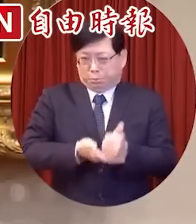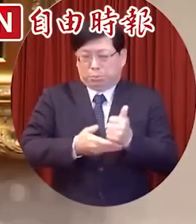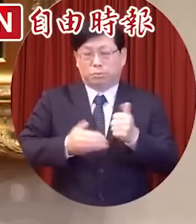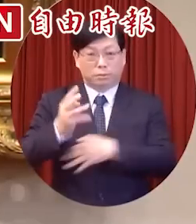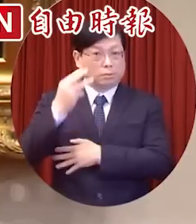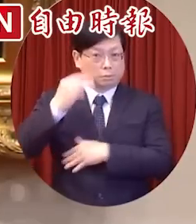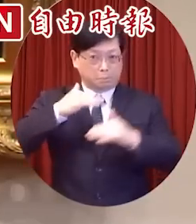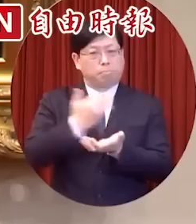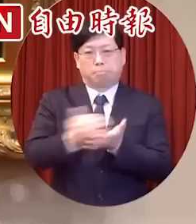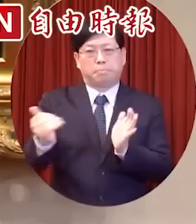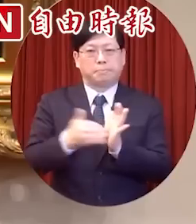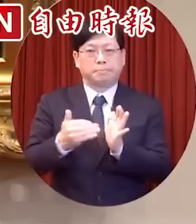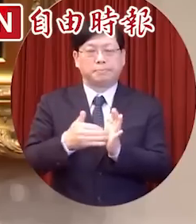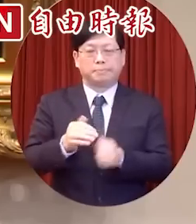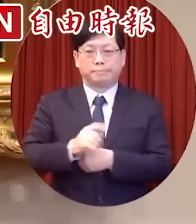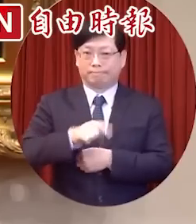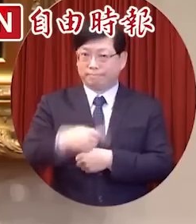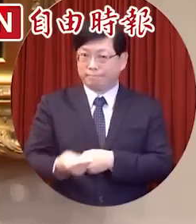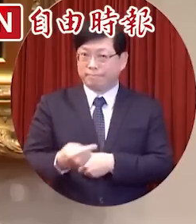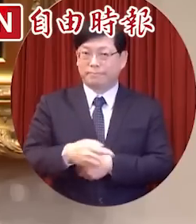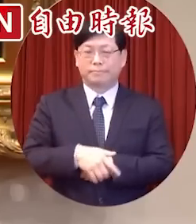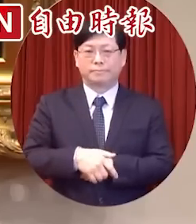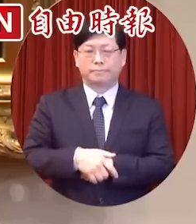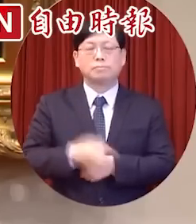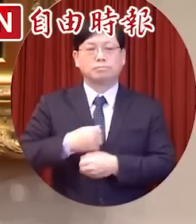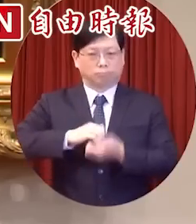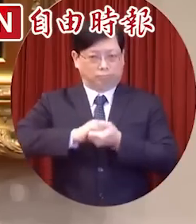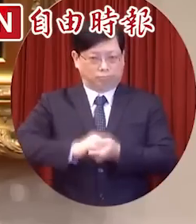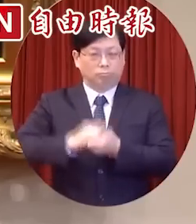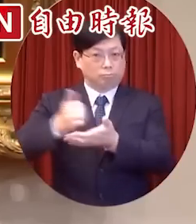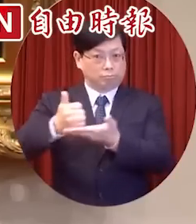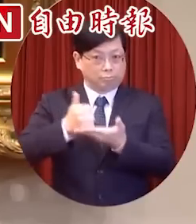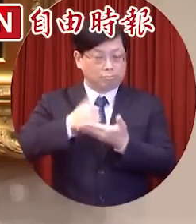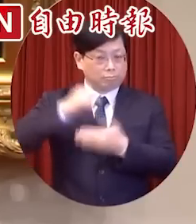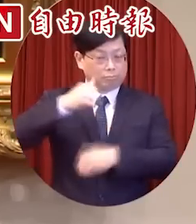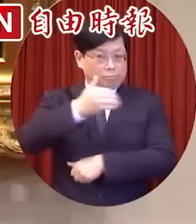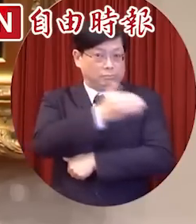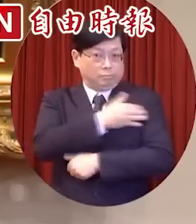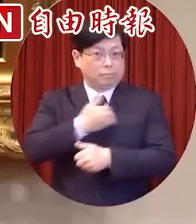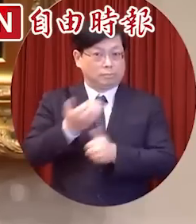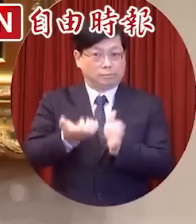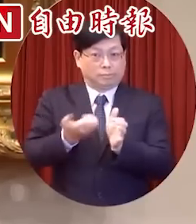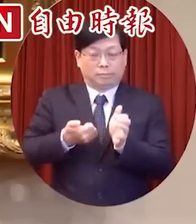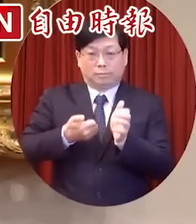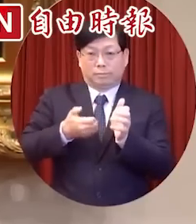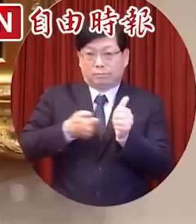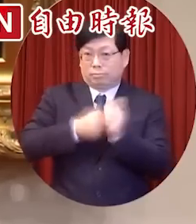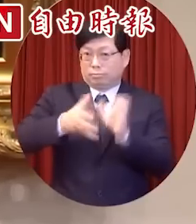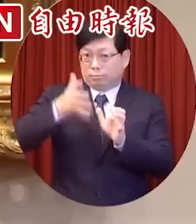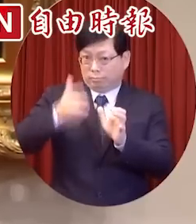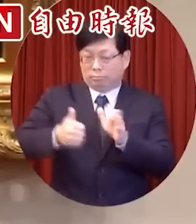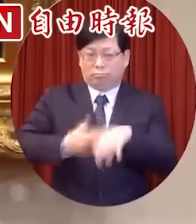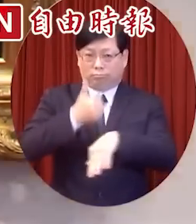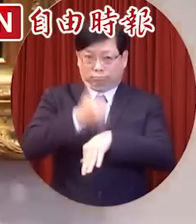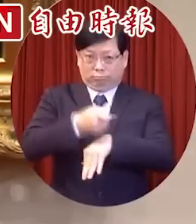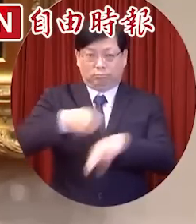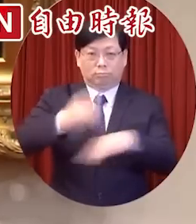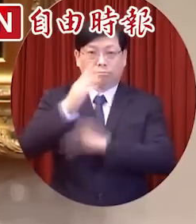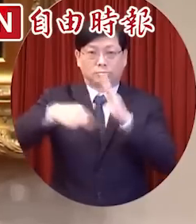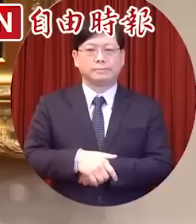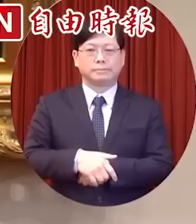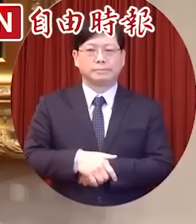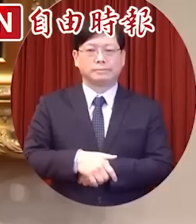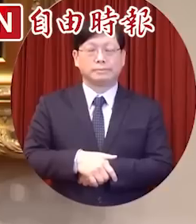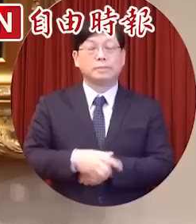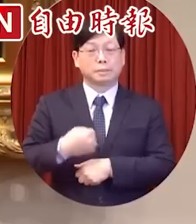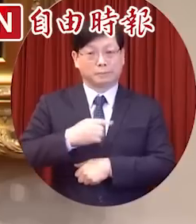治前辈的决定。而接下来，我决定邀请陈建仁前副总统来接任行政院长的工